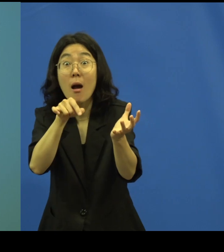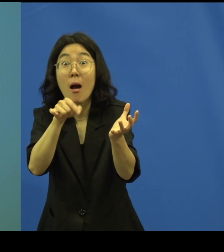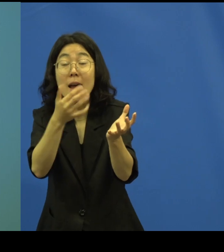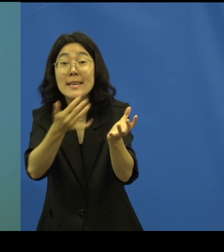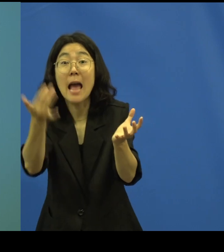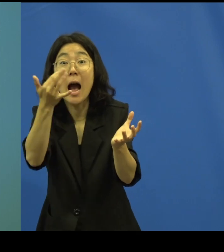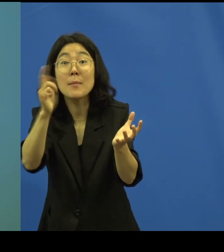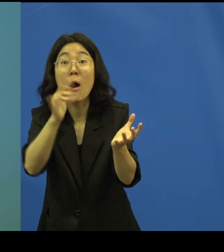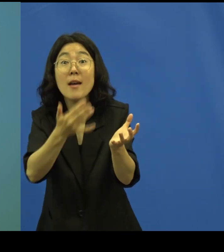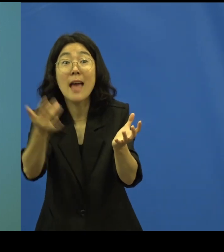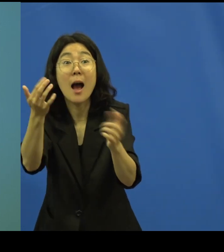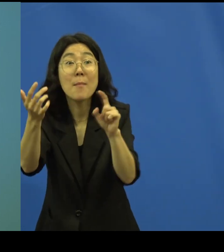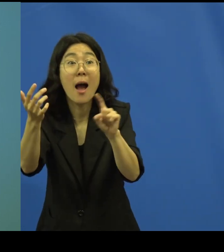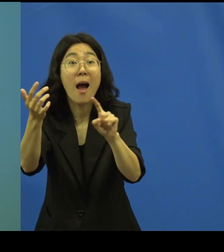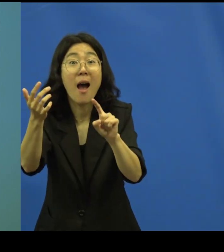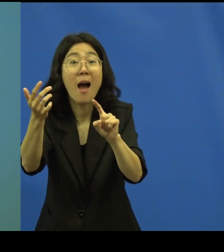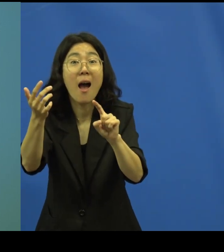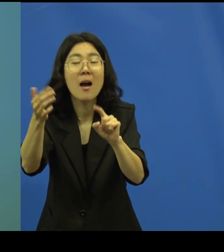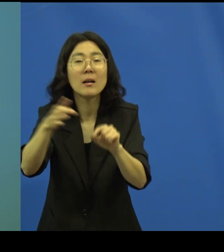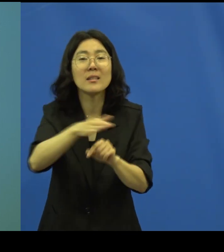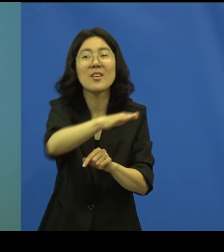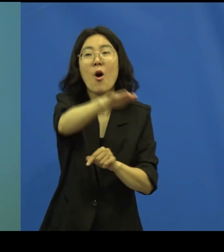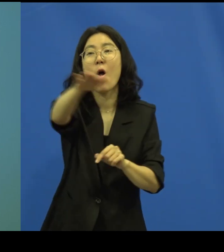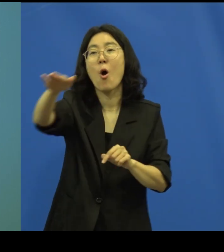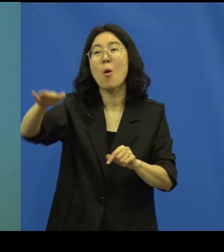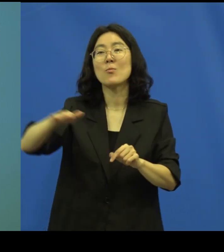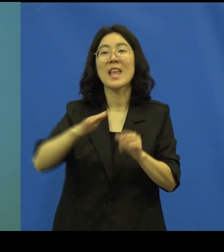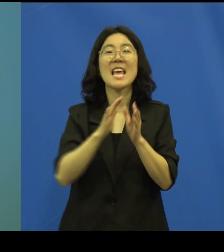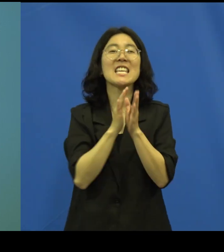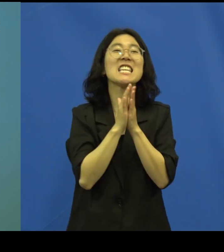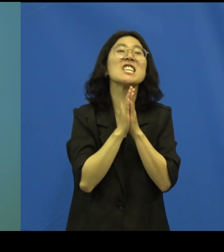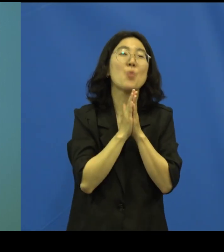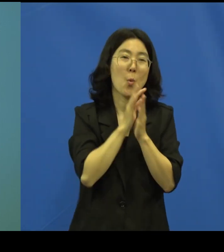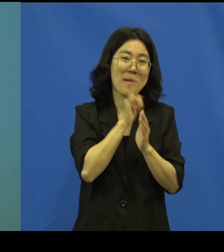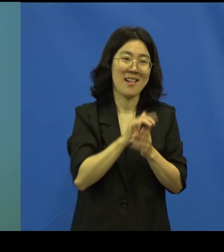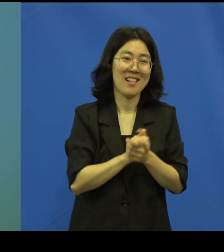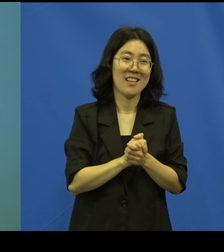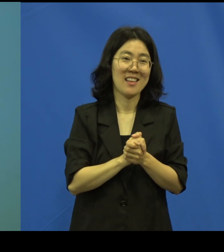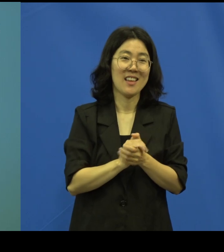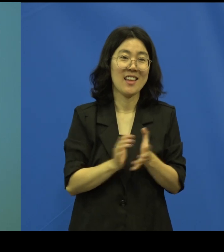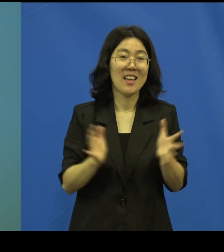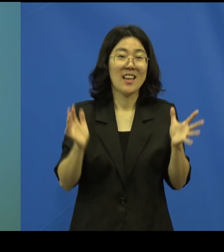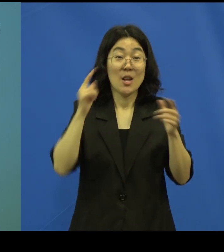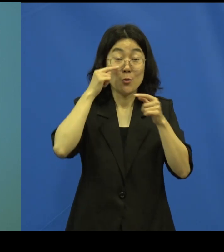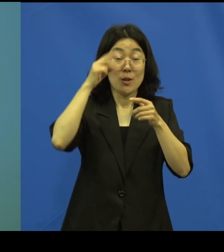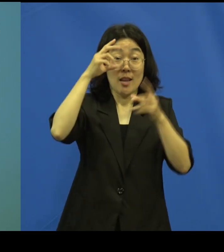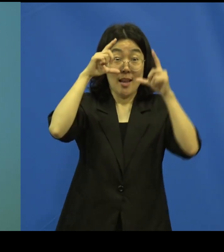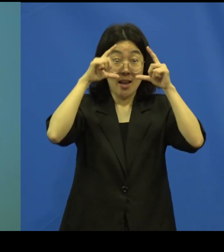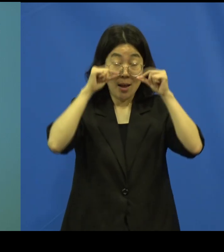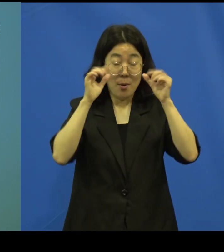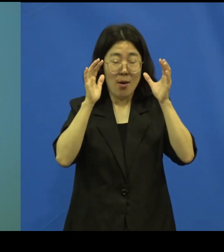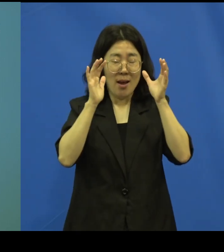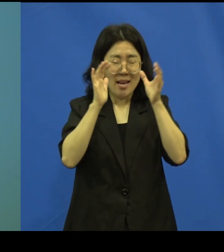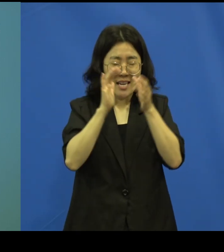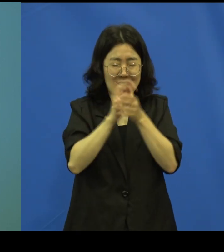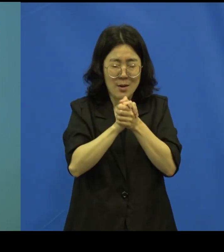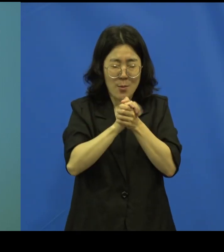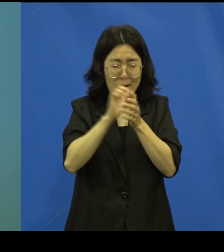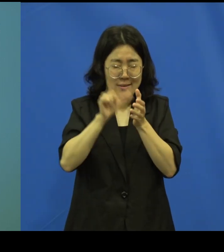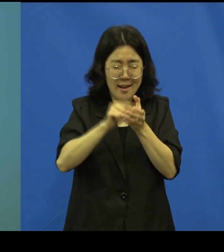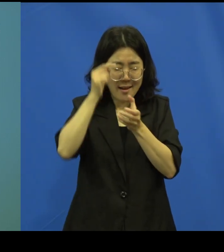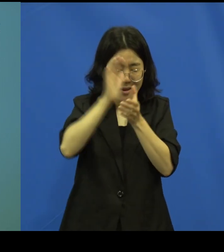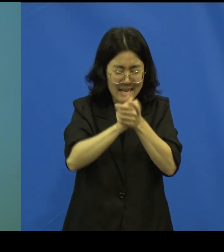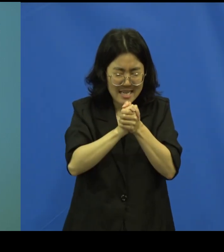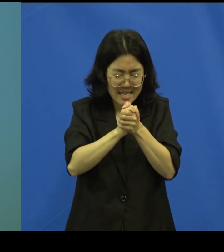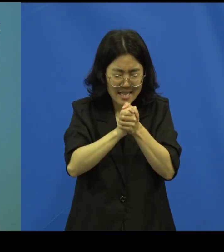향이 성도의 기도라는 거예요. 이 성도들의 기도가 향으로 비교, 향, 아름다운 향,